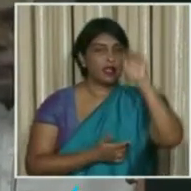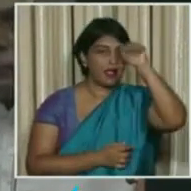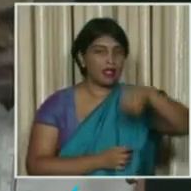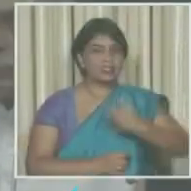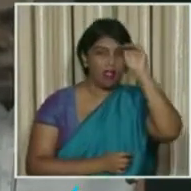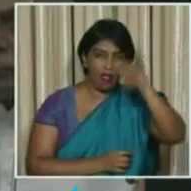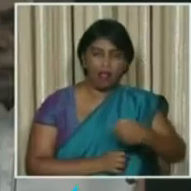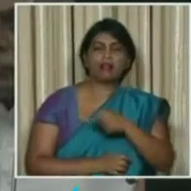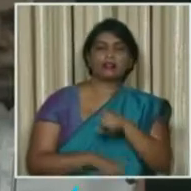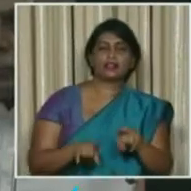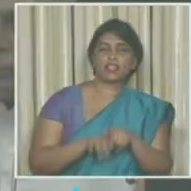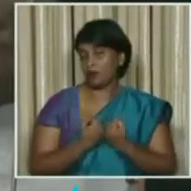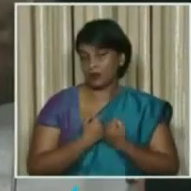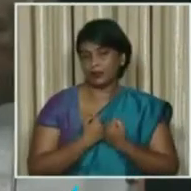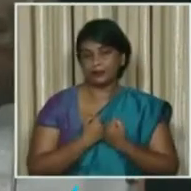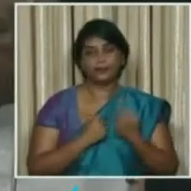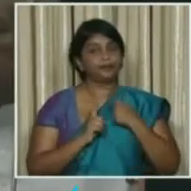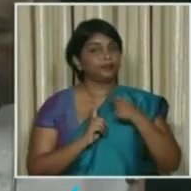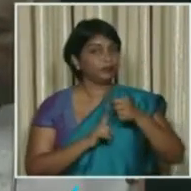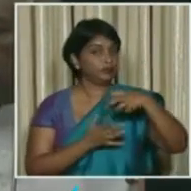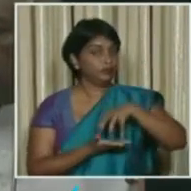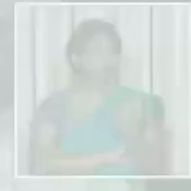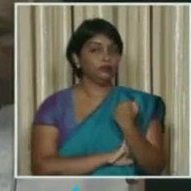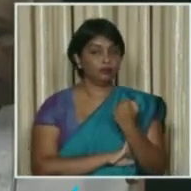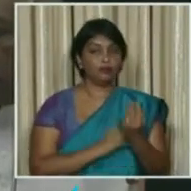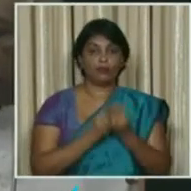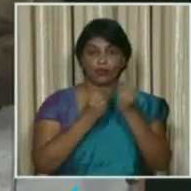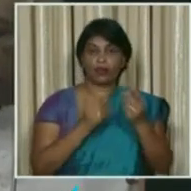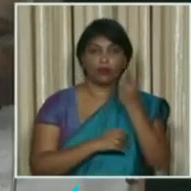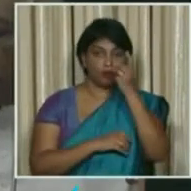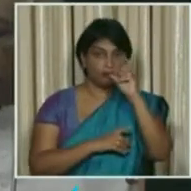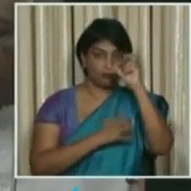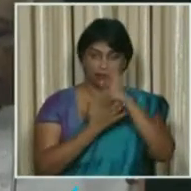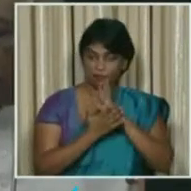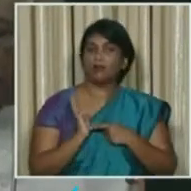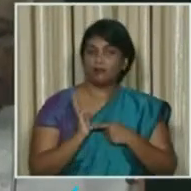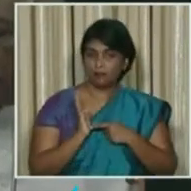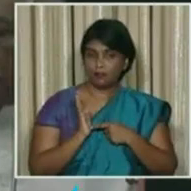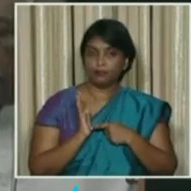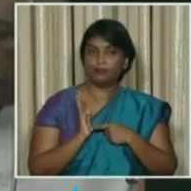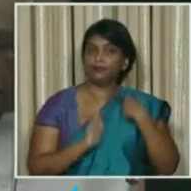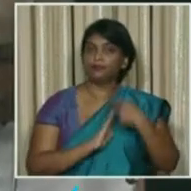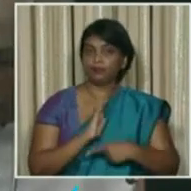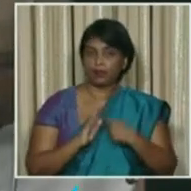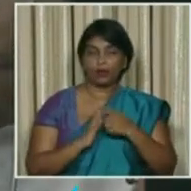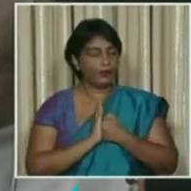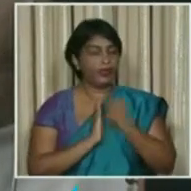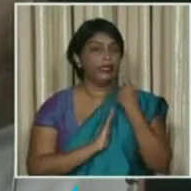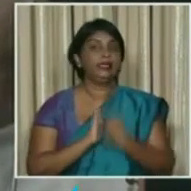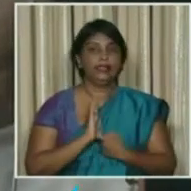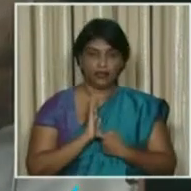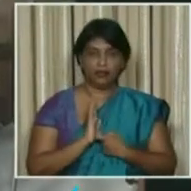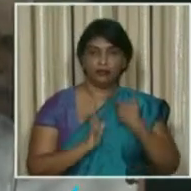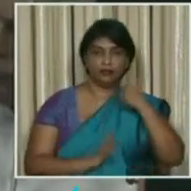හඳුන්වන්න පිරිසක්ද අපේ රටේ ඉන්නවා. පළාත් සභා බලය බෙදීම 13 වෙනි ව්‍යවස්ථා සංශෝධනය මේ රටේ උත්තරී නීතියයි.